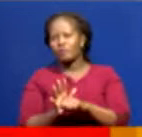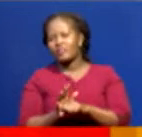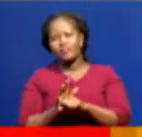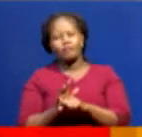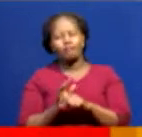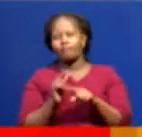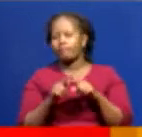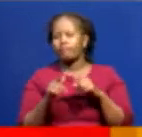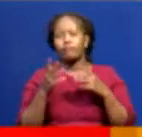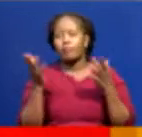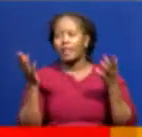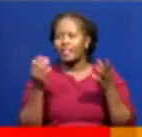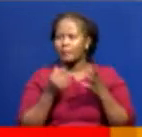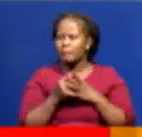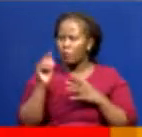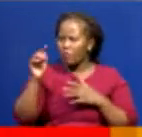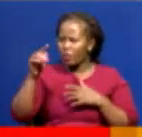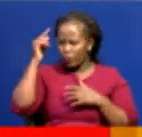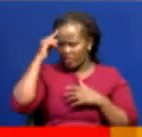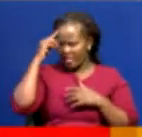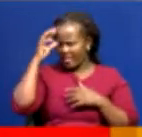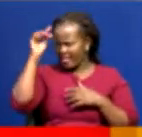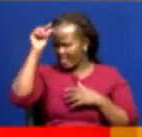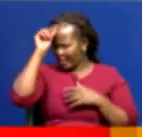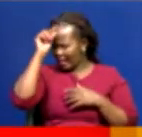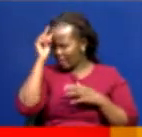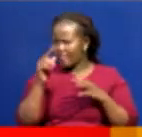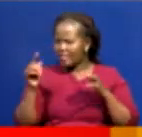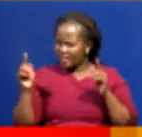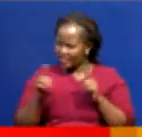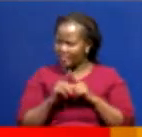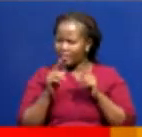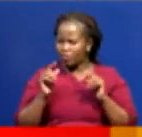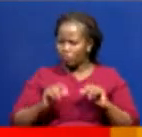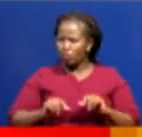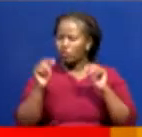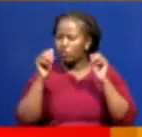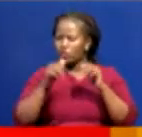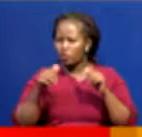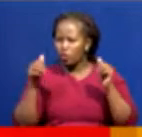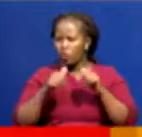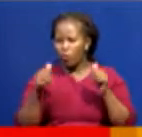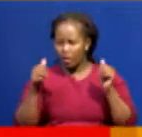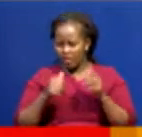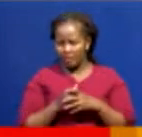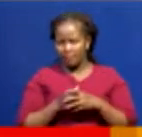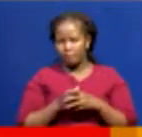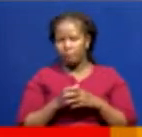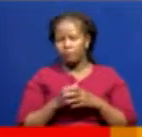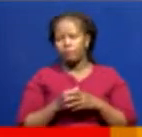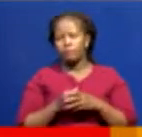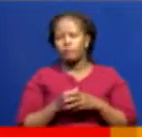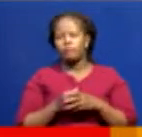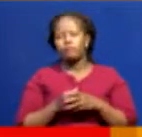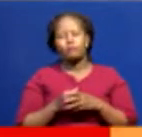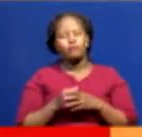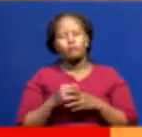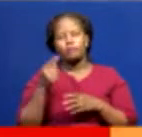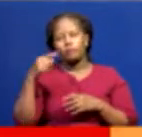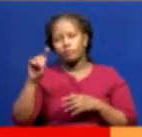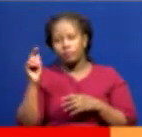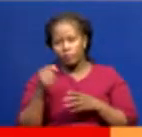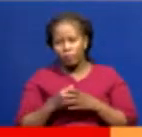Je, unasema ya kwamba bado serikali iko katika mkondo unaostahili katika kuimarisha kabisa, uchumi na kabisa, maisha ya Wakenya? Kabisa. Kabisa.